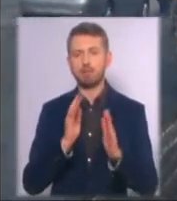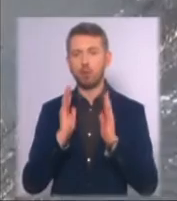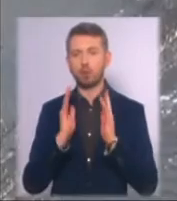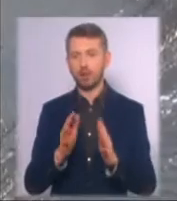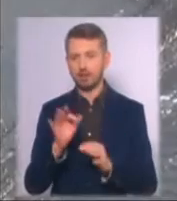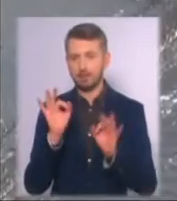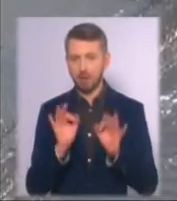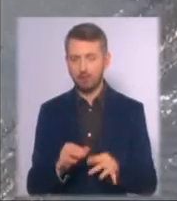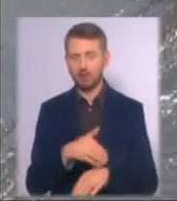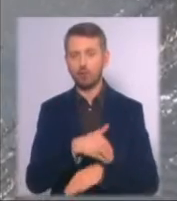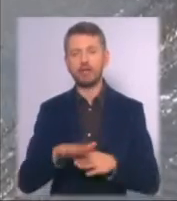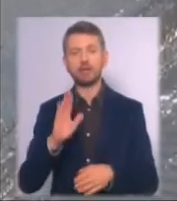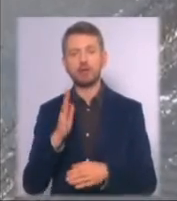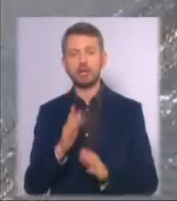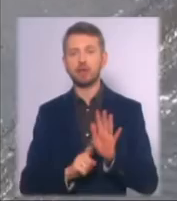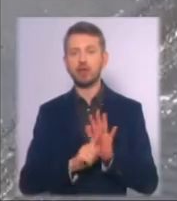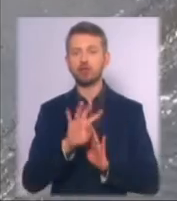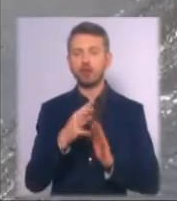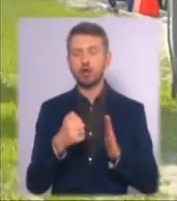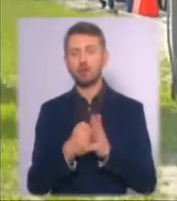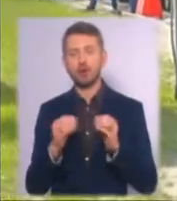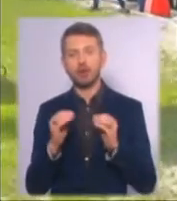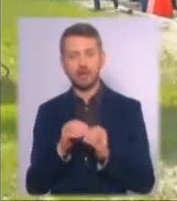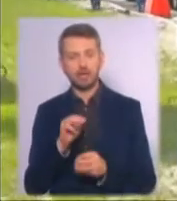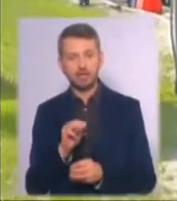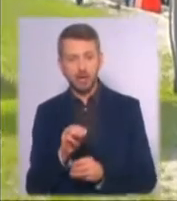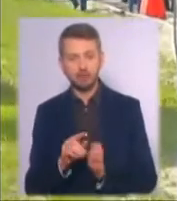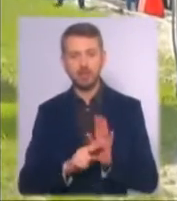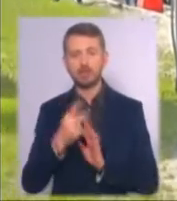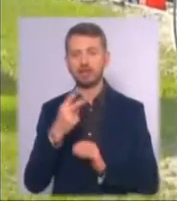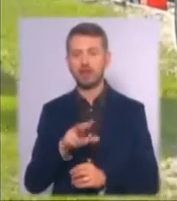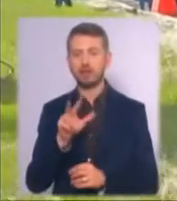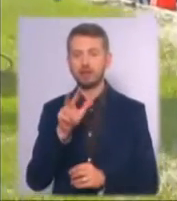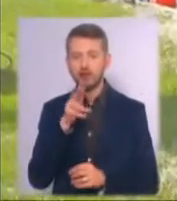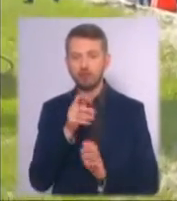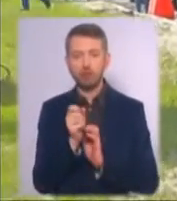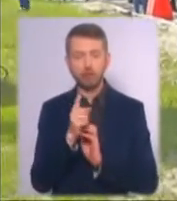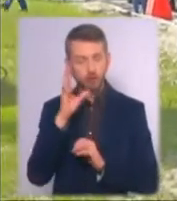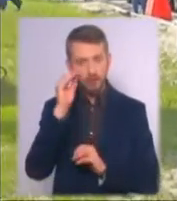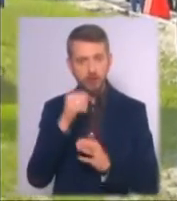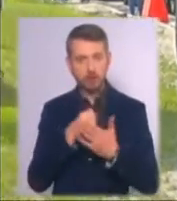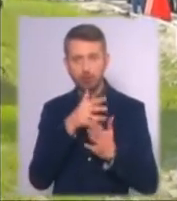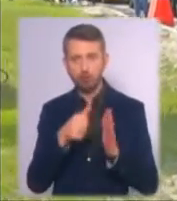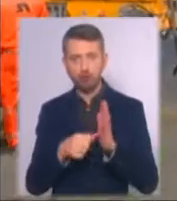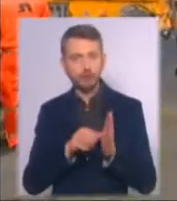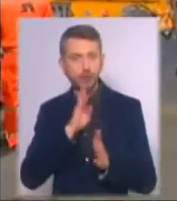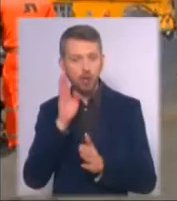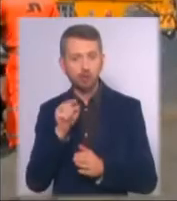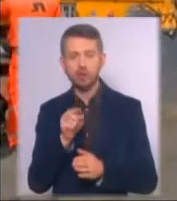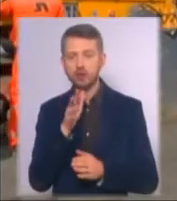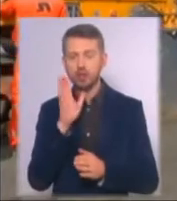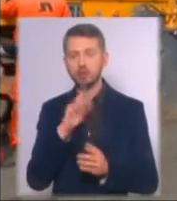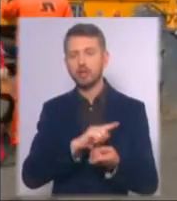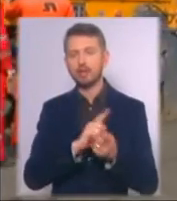на вулиці Васильківській з 4 по 10 травня з 23 вечора до 6 ранку. У цей час буде змінено і